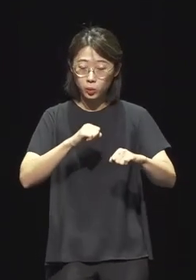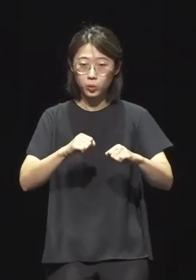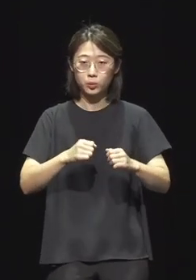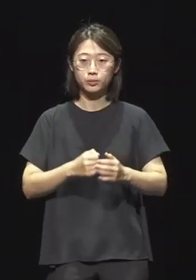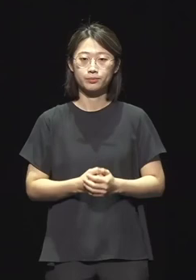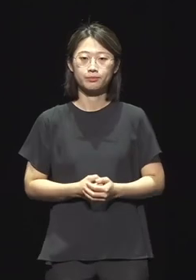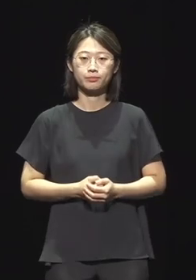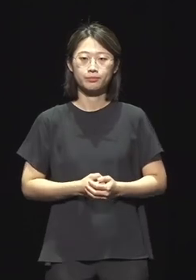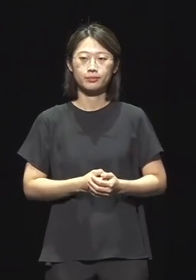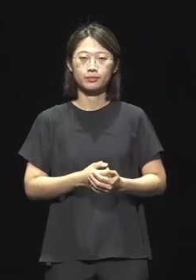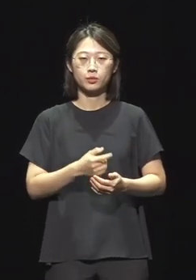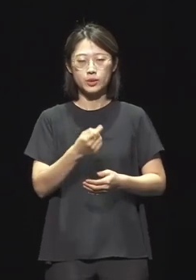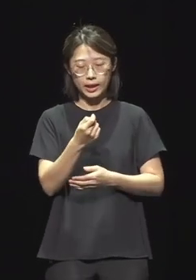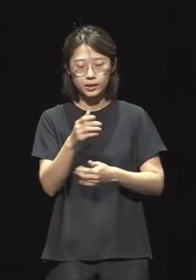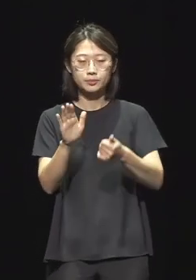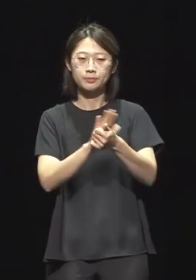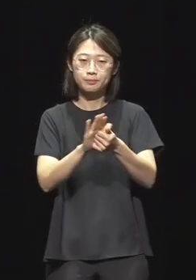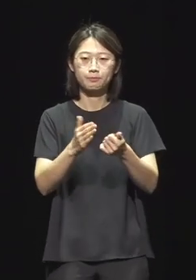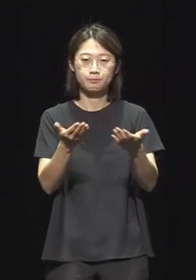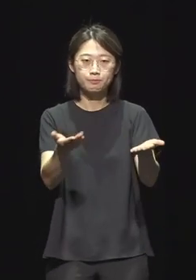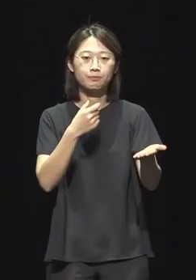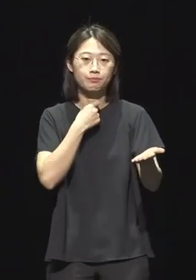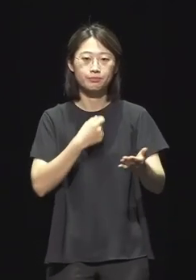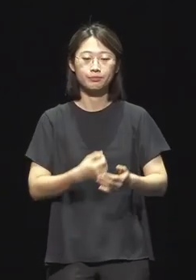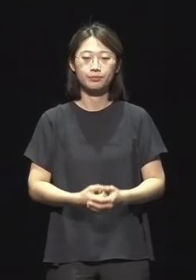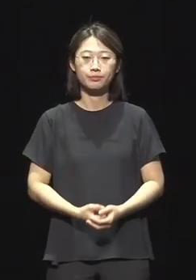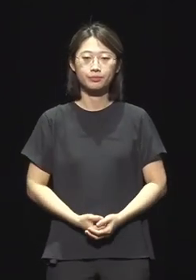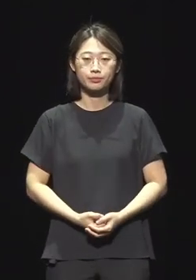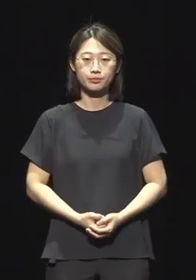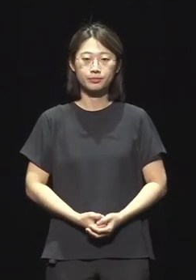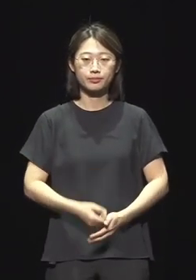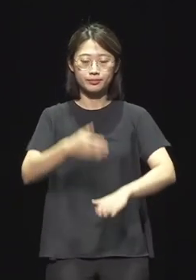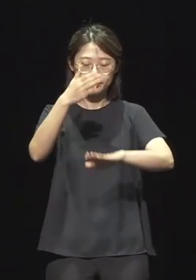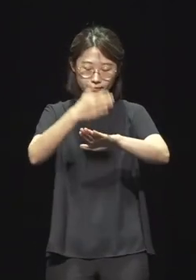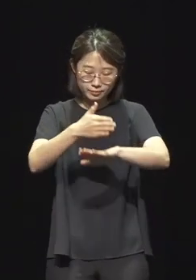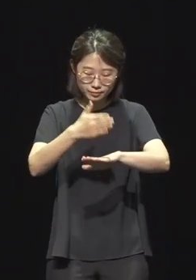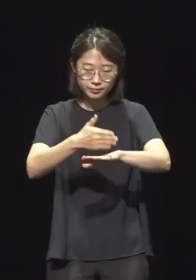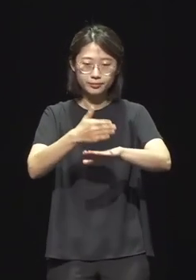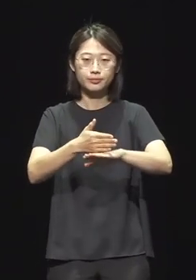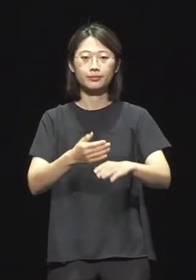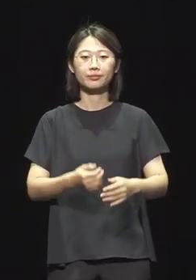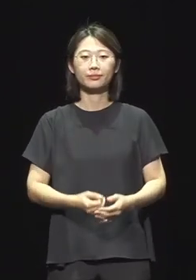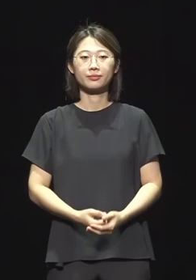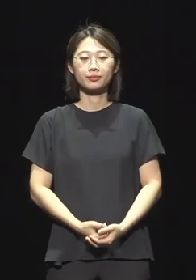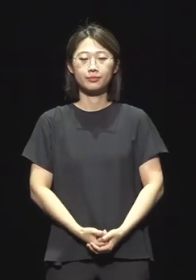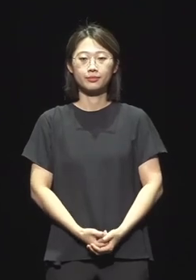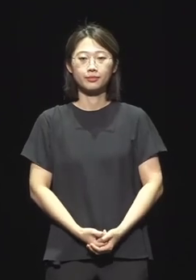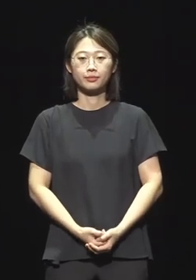작은 힘이라도 되기를 간절히 소망합니다. 감사합니다.